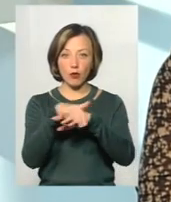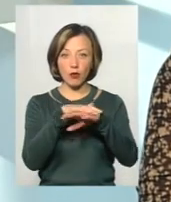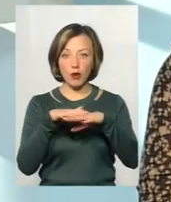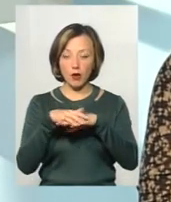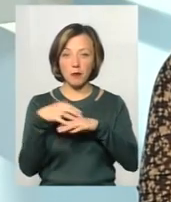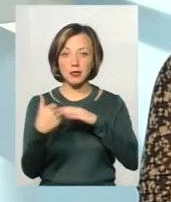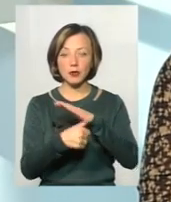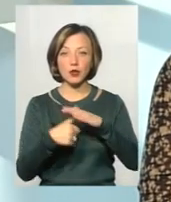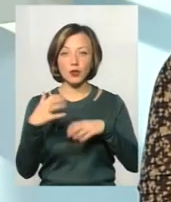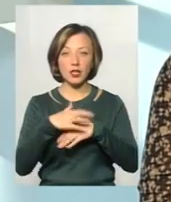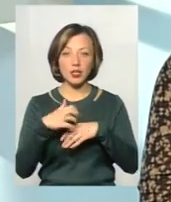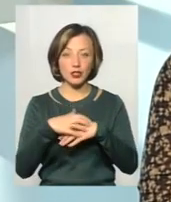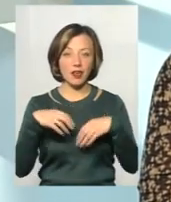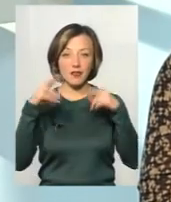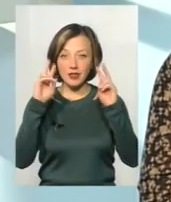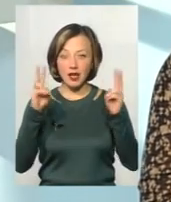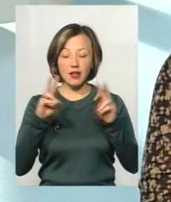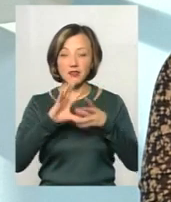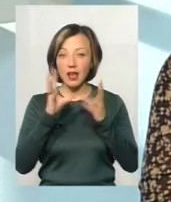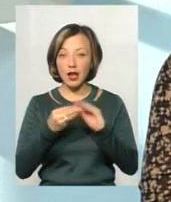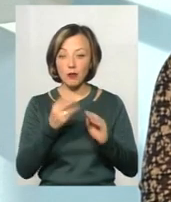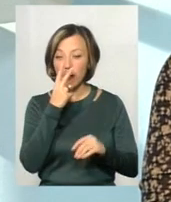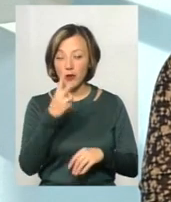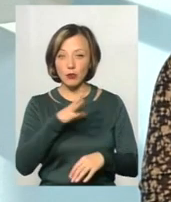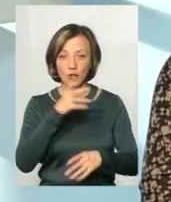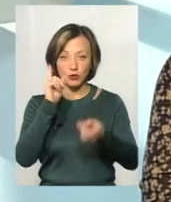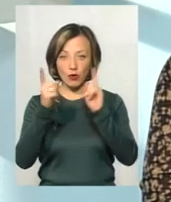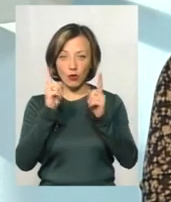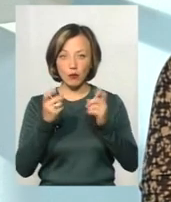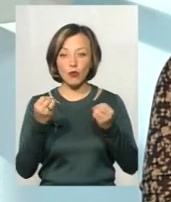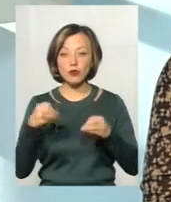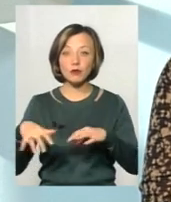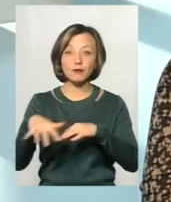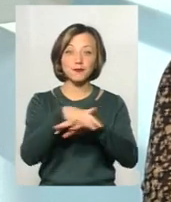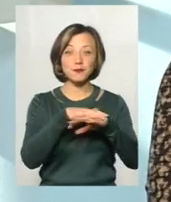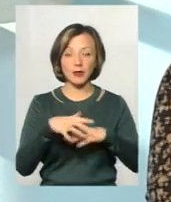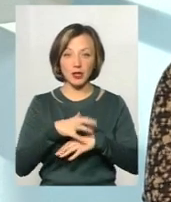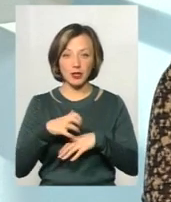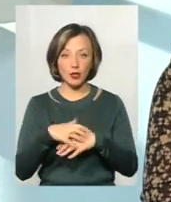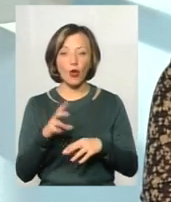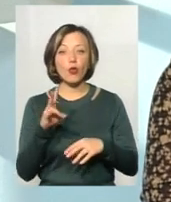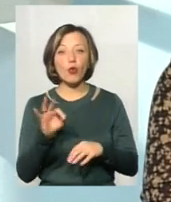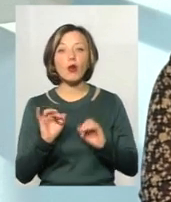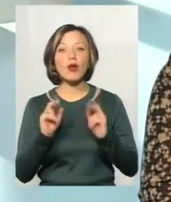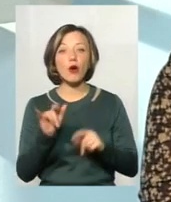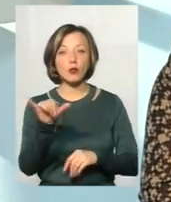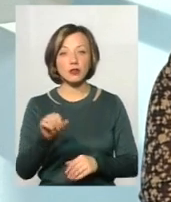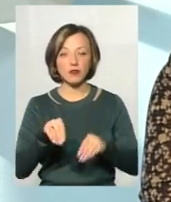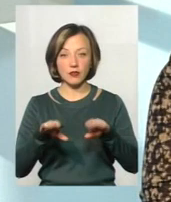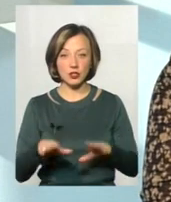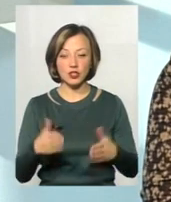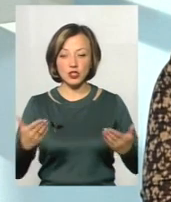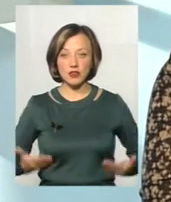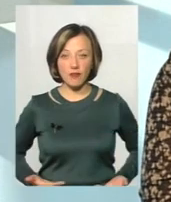Я, чесно кажучи, я взагалі їх побачила, я була шокована, бо вони просто кругом. Але як в них вирішено це питання? Живе